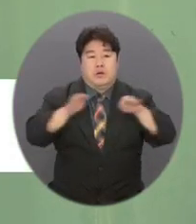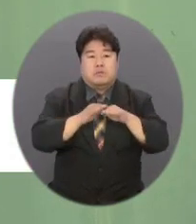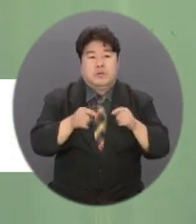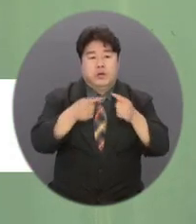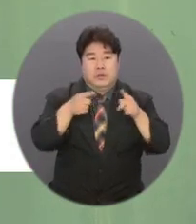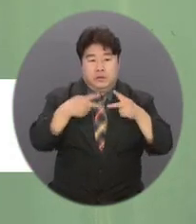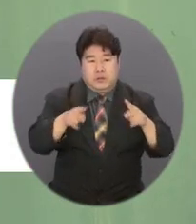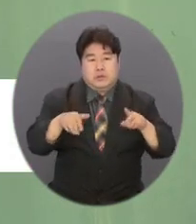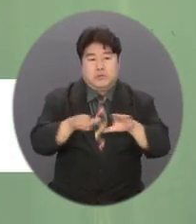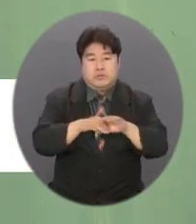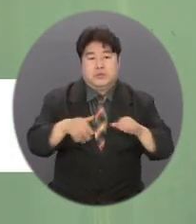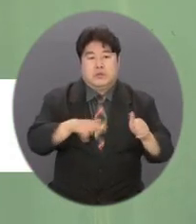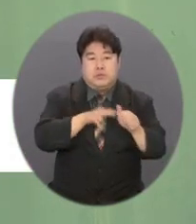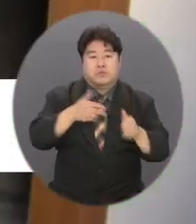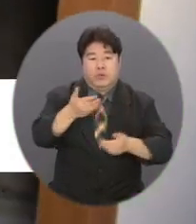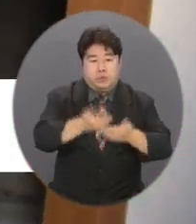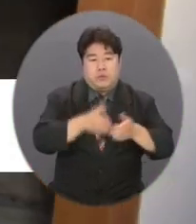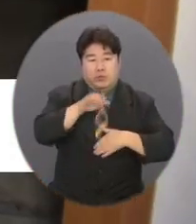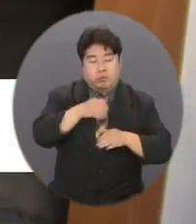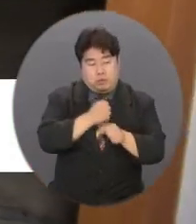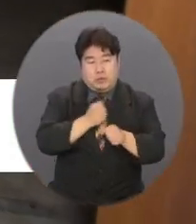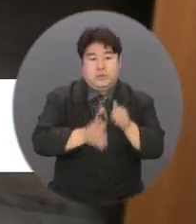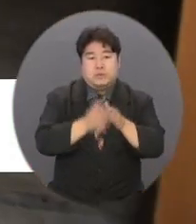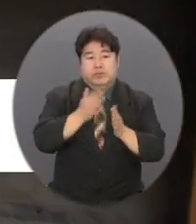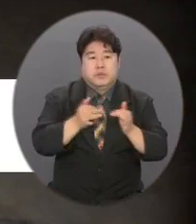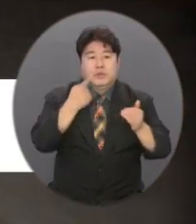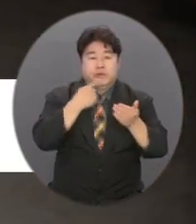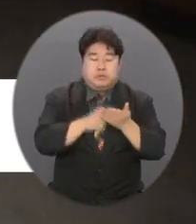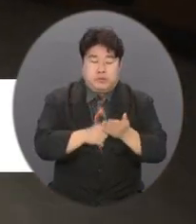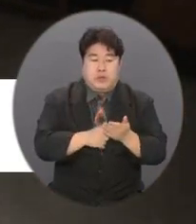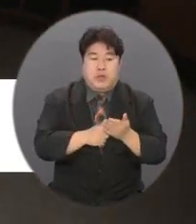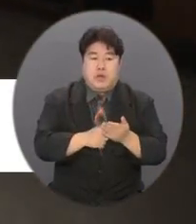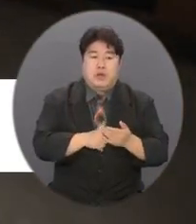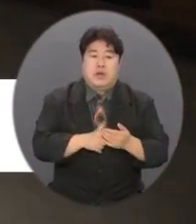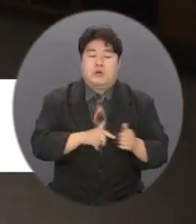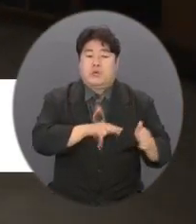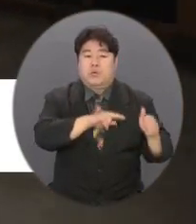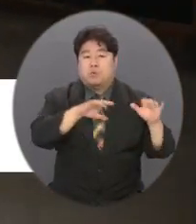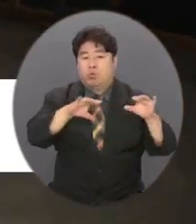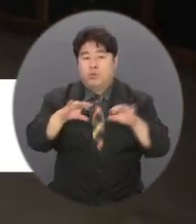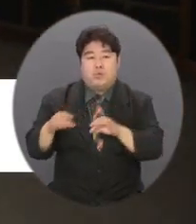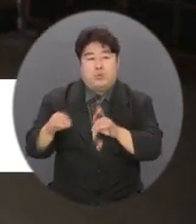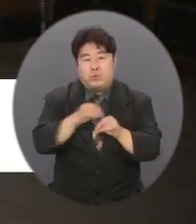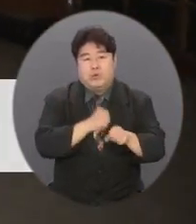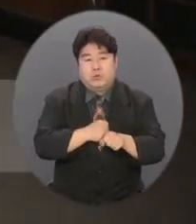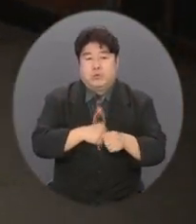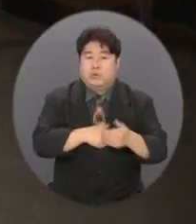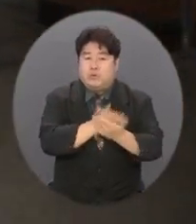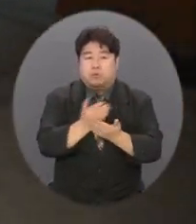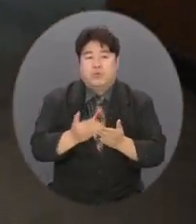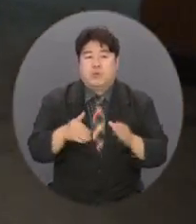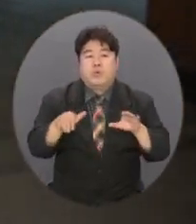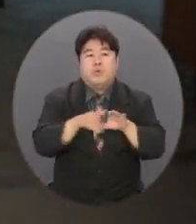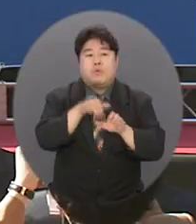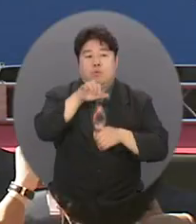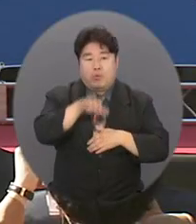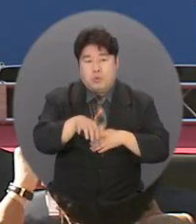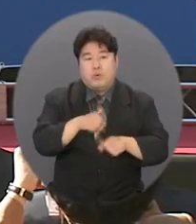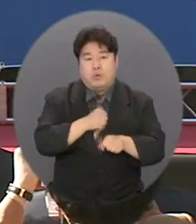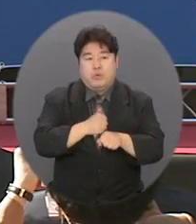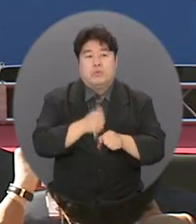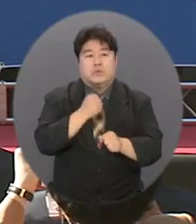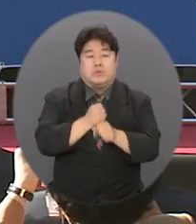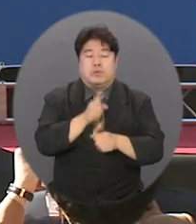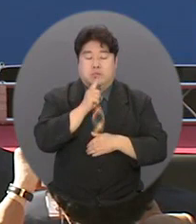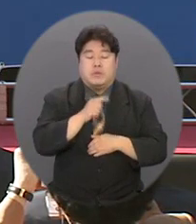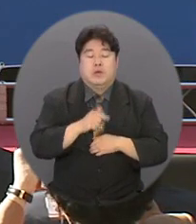문화 정보 교류의 장을 만들어 시민들이 쉽게 접근 에 공유할 수 있는 다목적 복합 공간으로 조성한다 는 구상 입니다